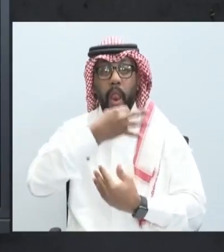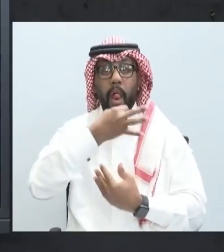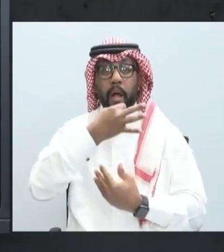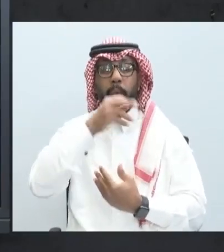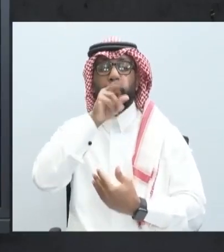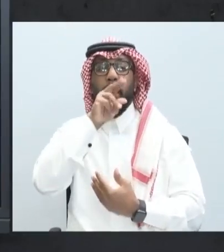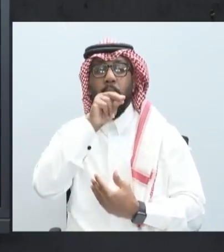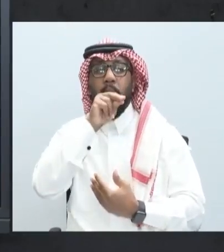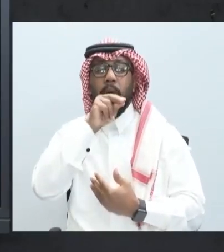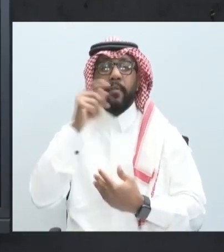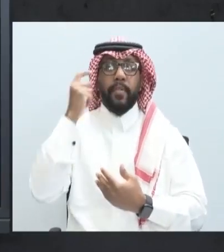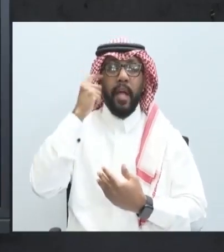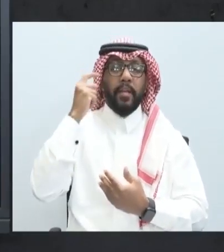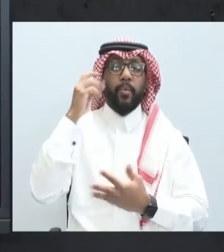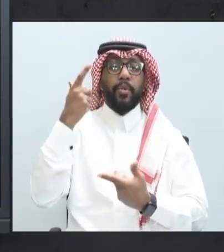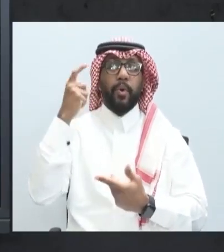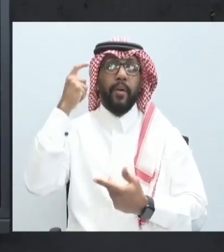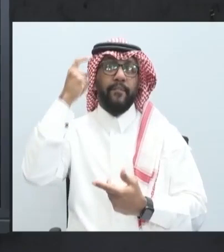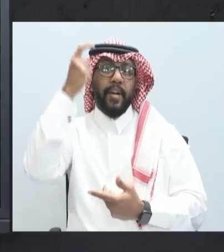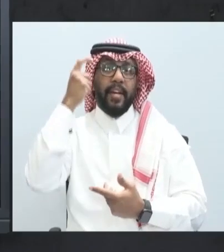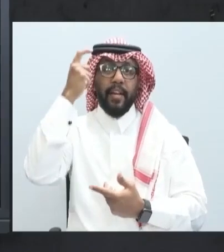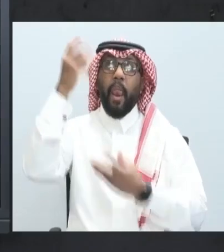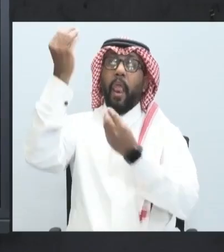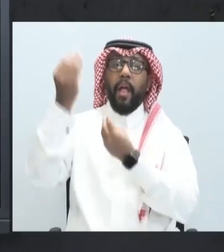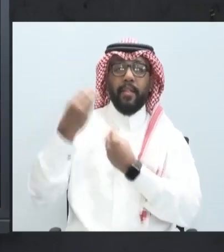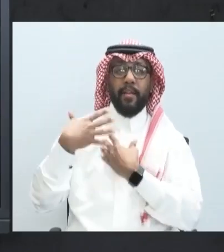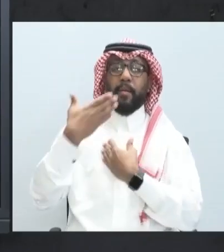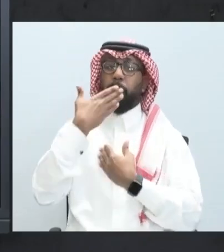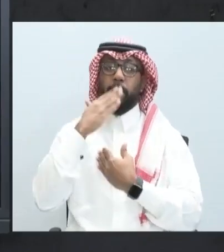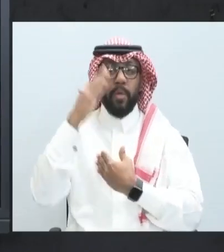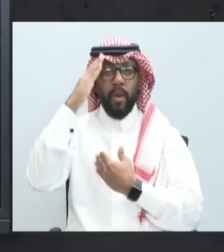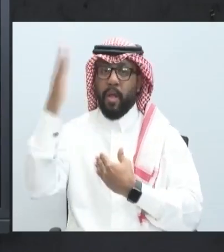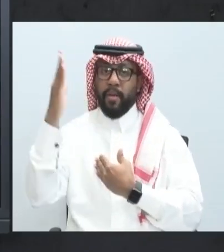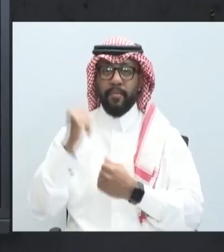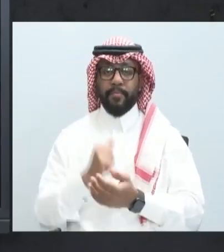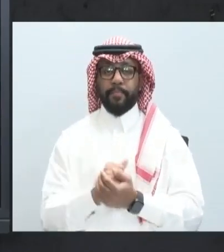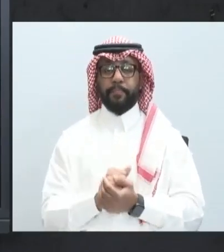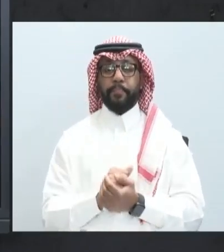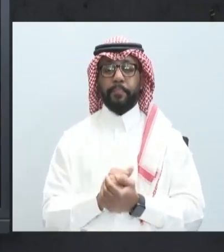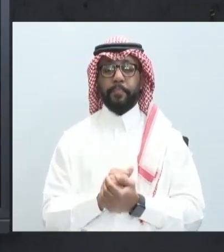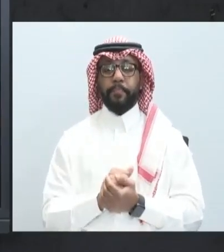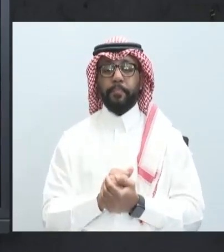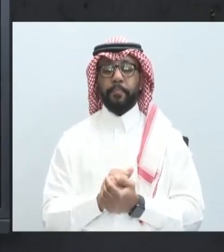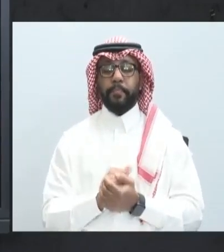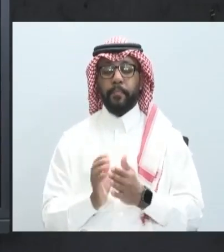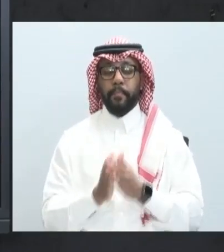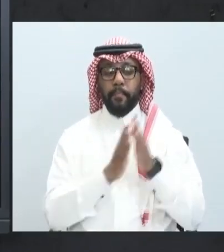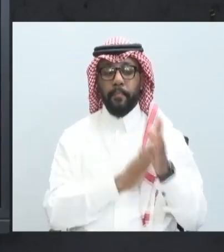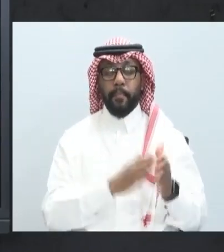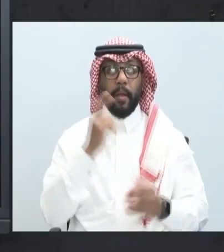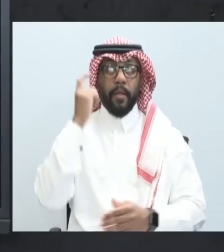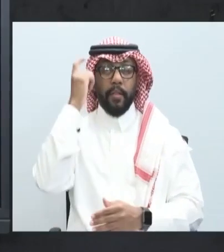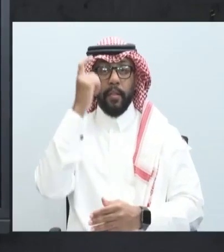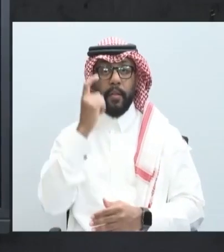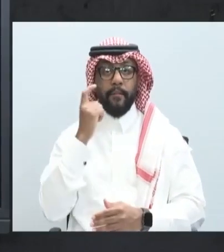والتفكير التفكير دعونا نتحدث عن التفكير التفكير المنطقي